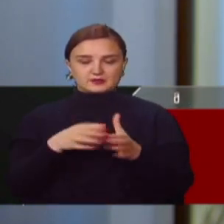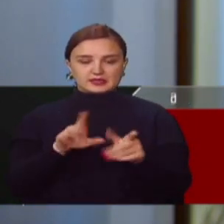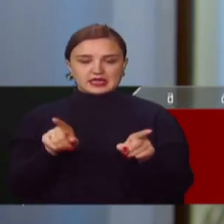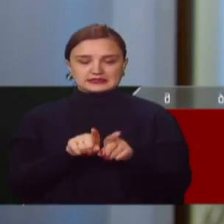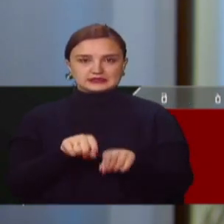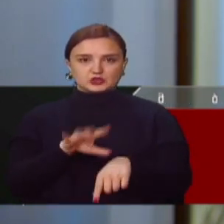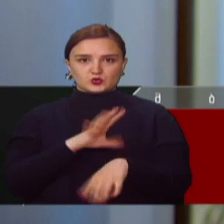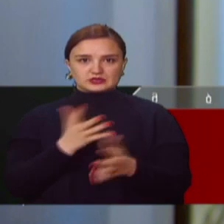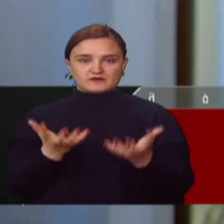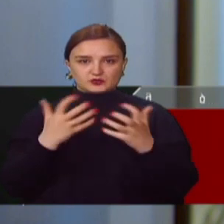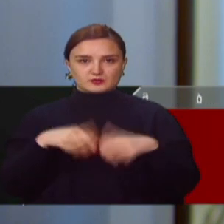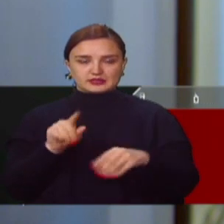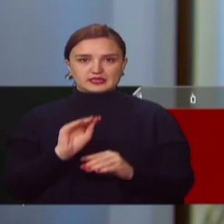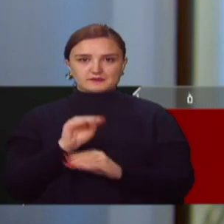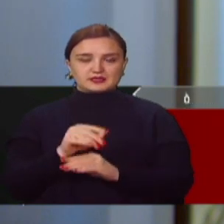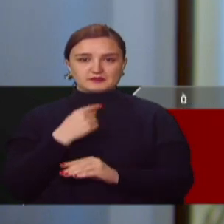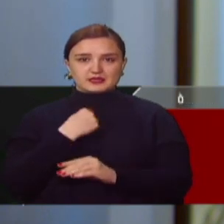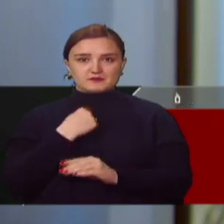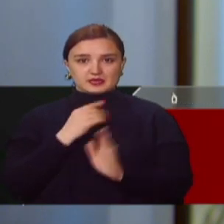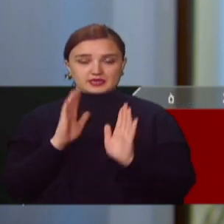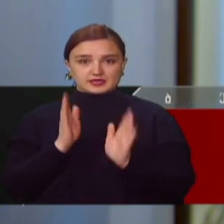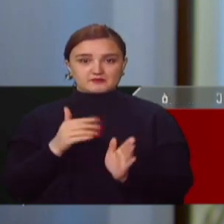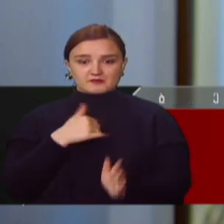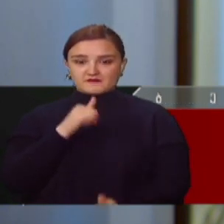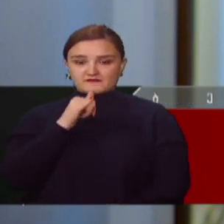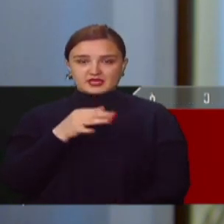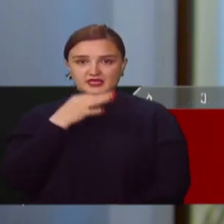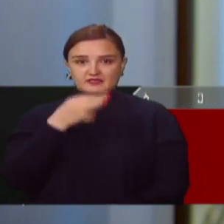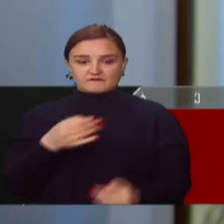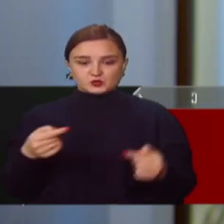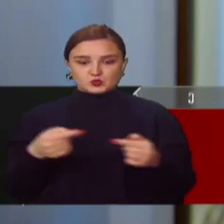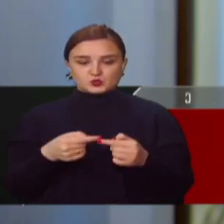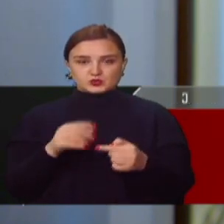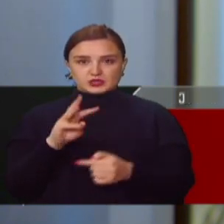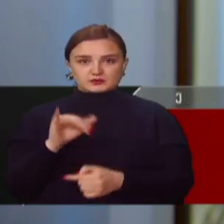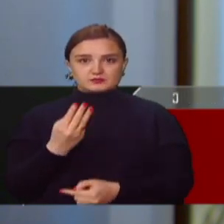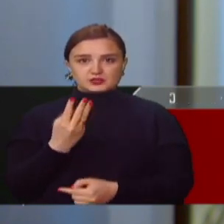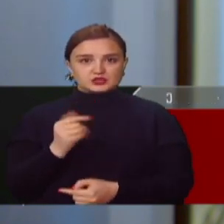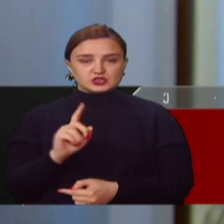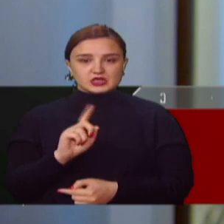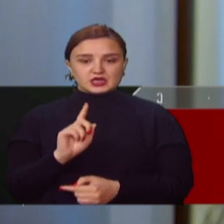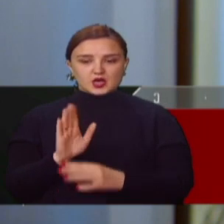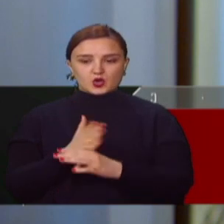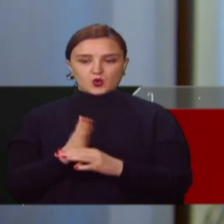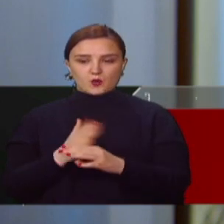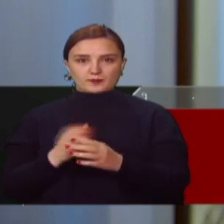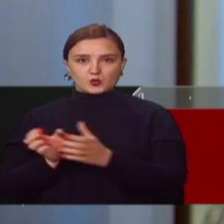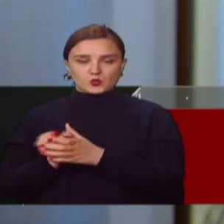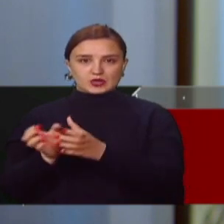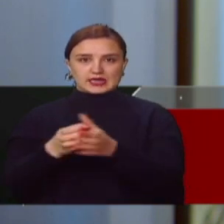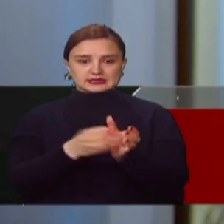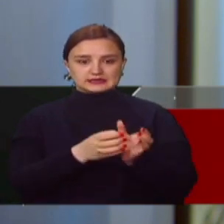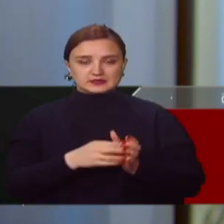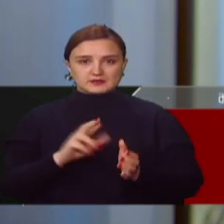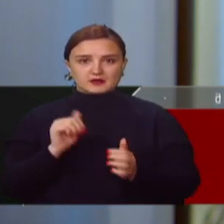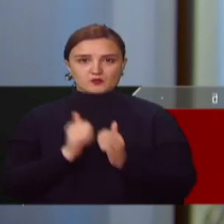ისეთი გაერთიანება, რომელიც დამატებით ხმებს მოიტანს. Ეხლა მე ვერ გეტყვი ზუსტად მიშამ, რა კონფიგურაცია იგულისხმა გულწრფელად რომ გითხრათ, მაგრამ